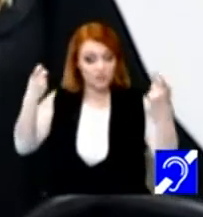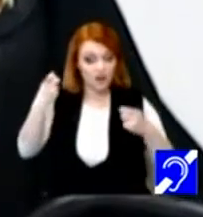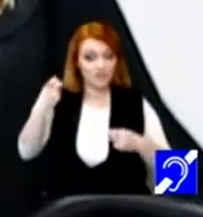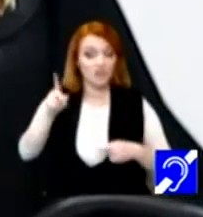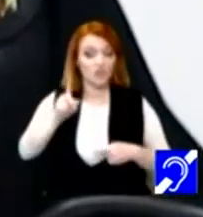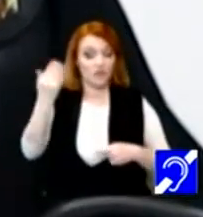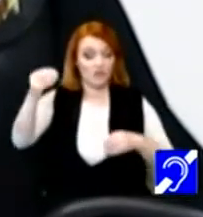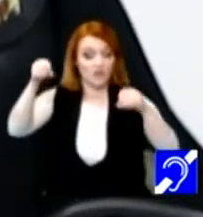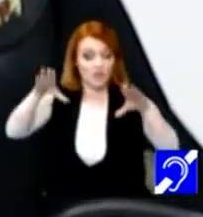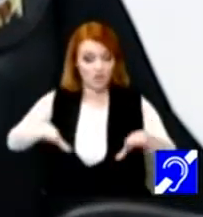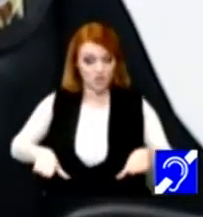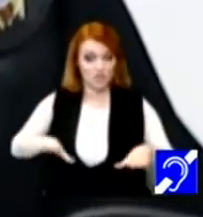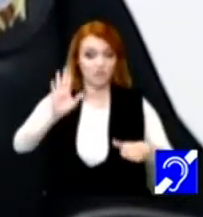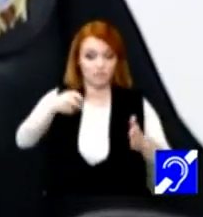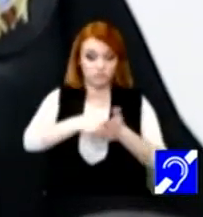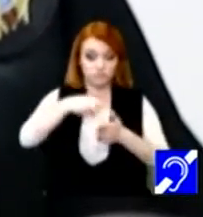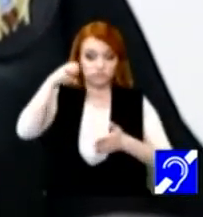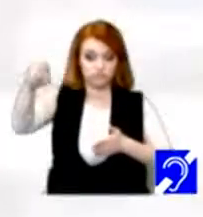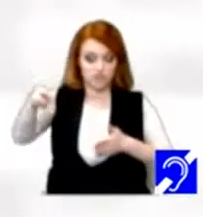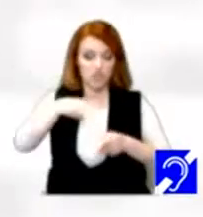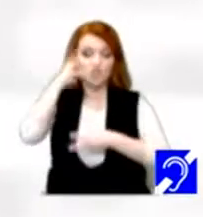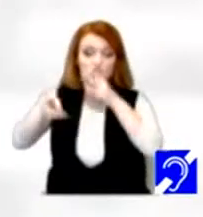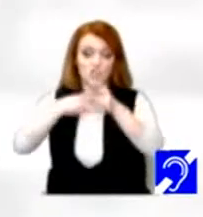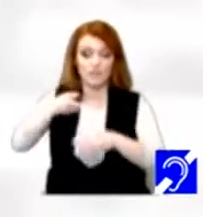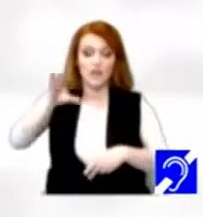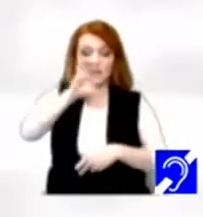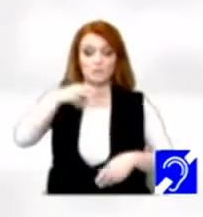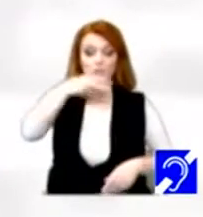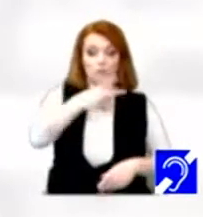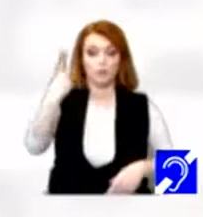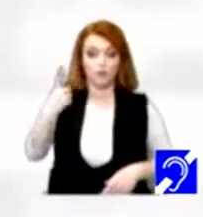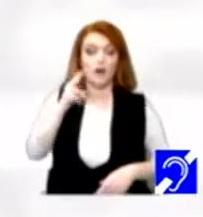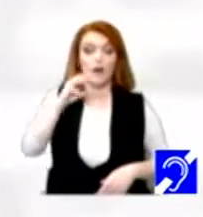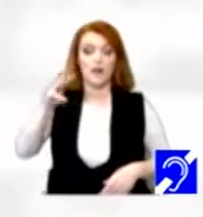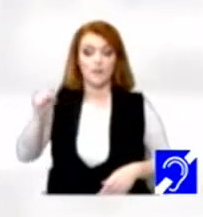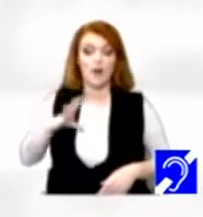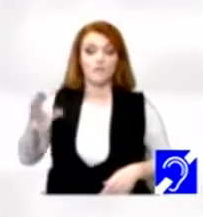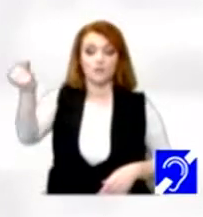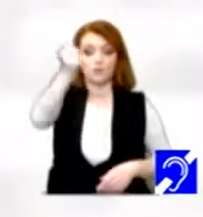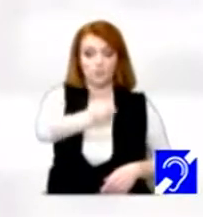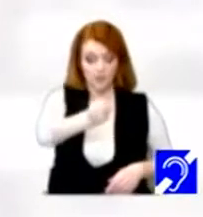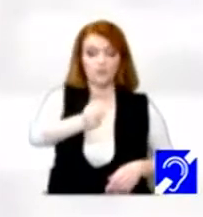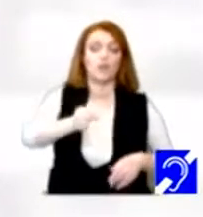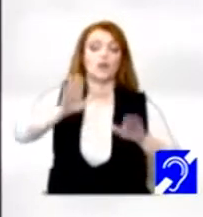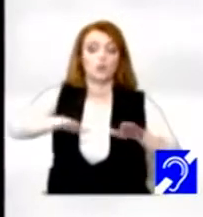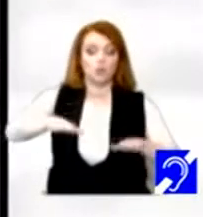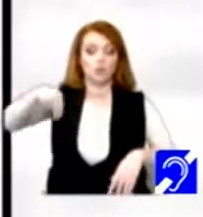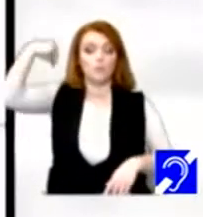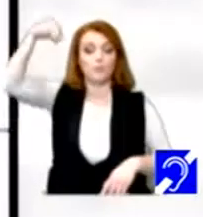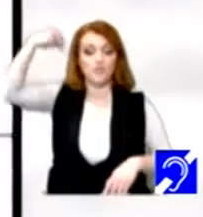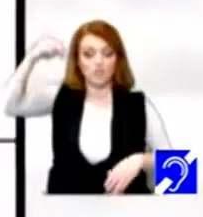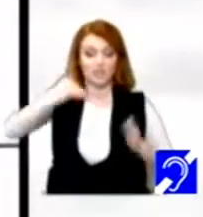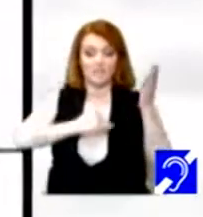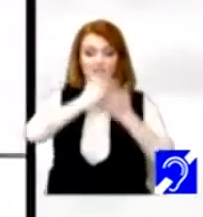contesta decizia la Curtea de Apel Chișinău. În septembrie 2020, Glima a fost numit în funcția de președinte al Curții de Apel Chișinău